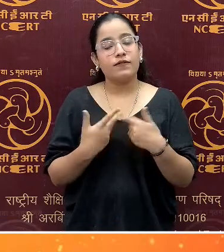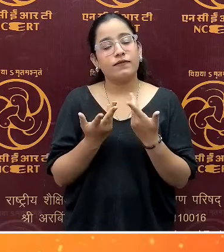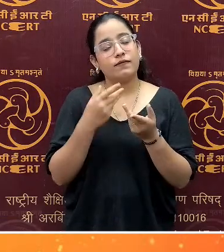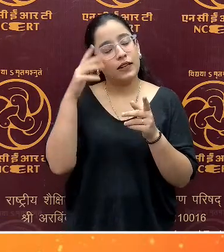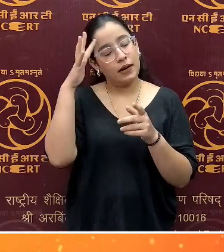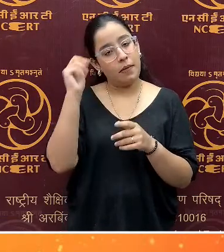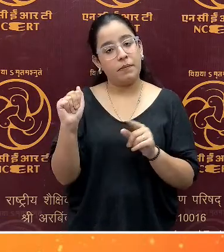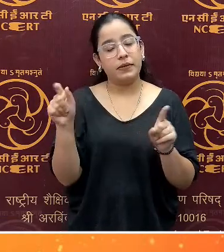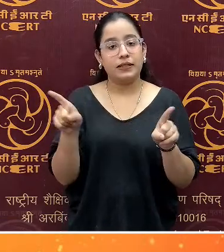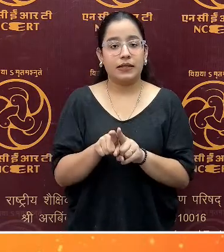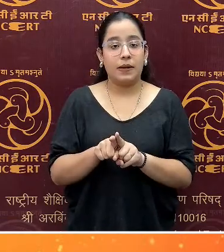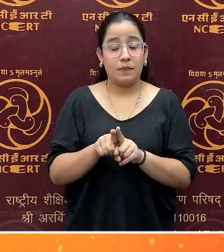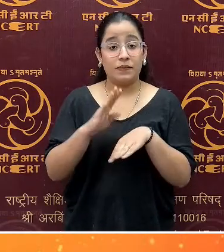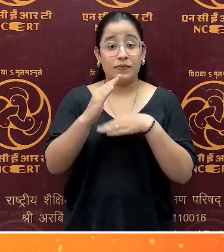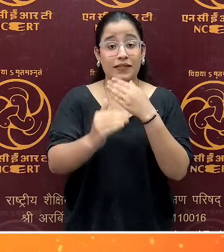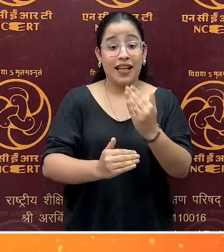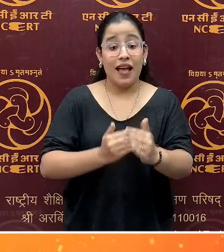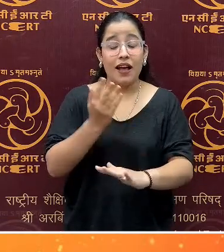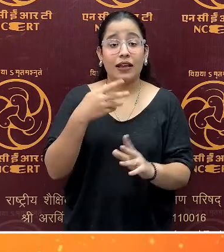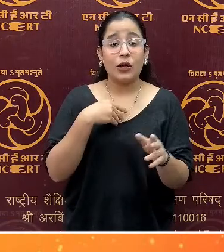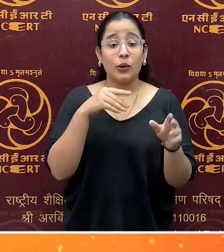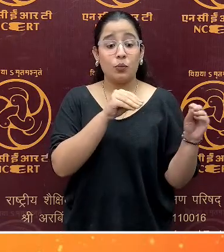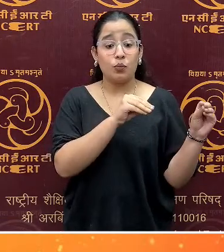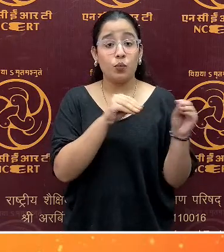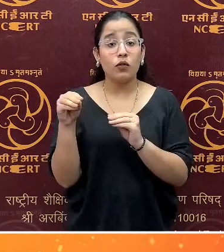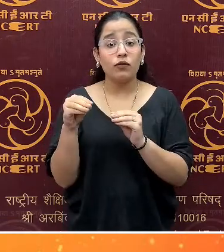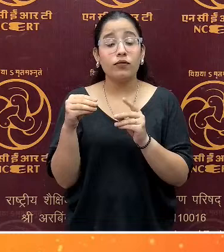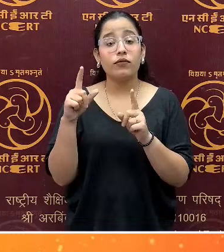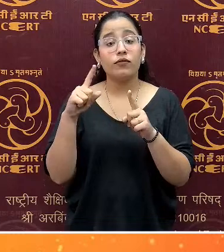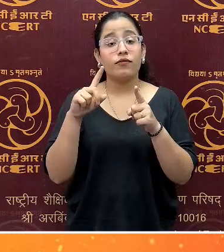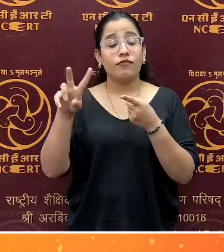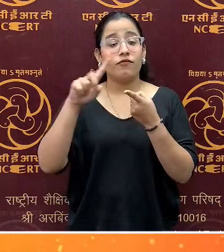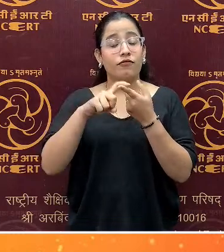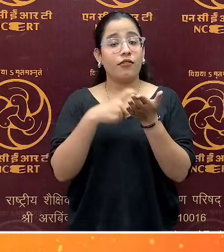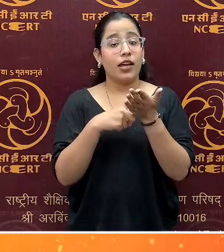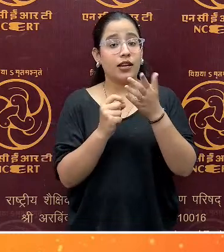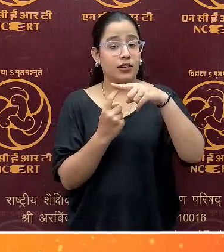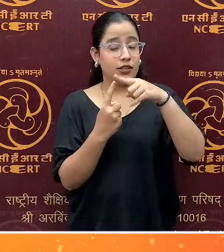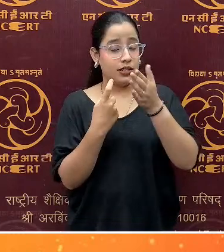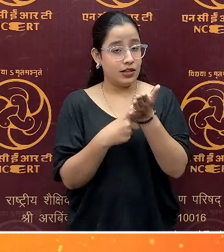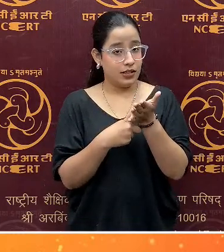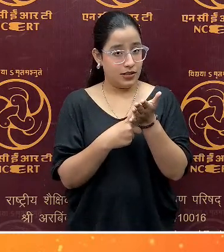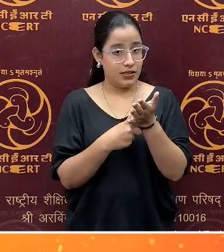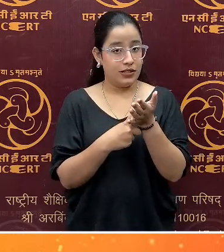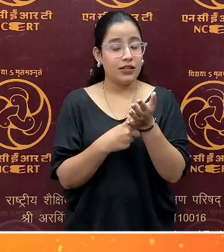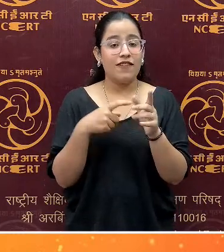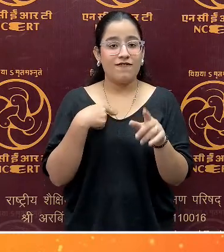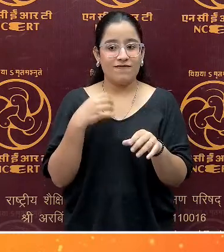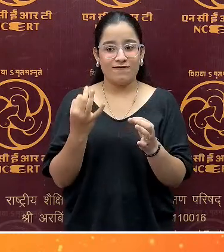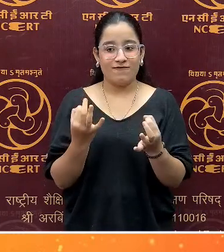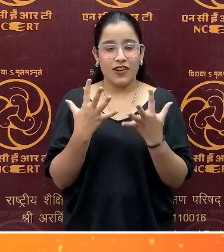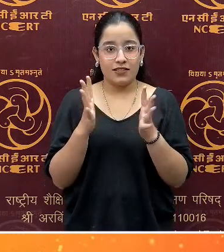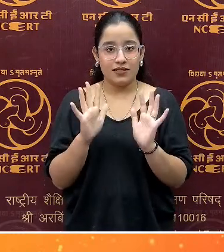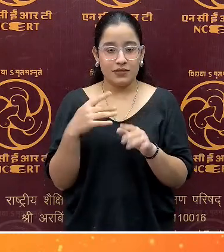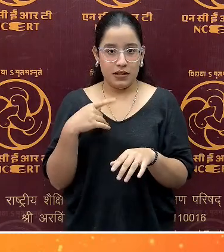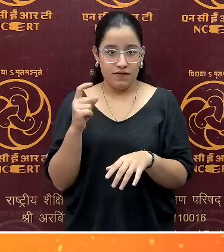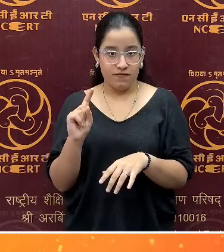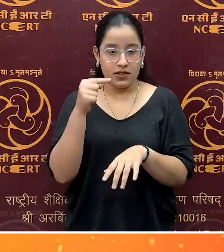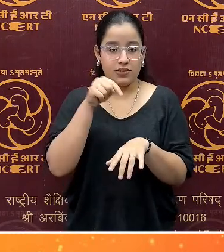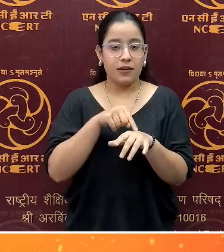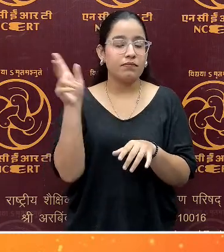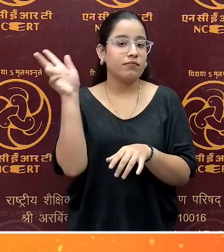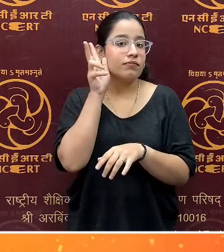next point, that is position vector. Now this is the thing that you must have heard for the first time, dear children. ये